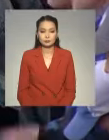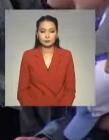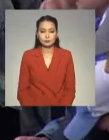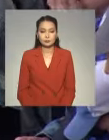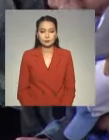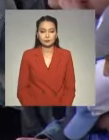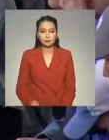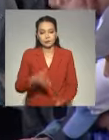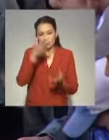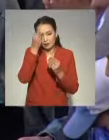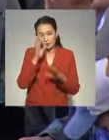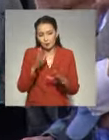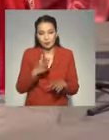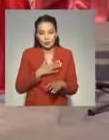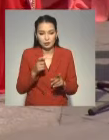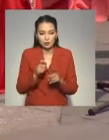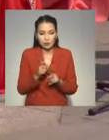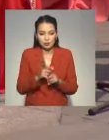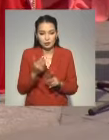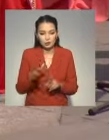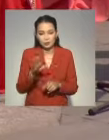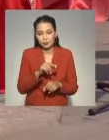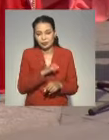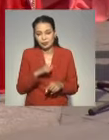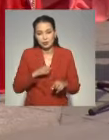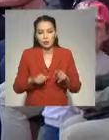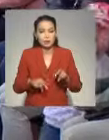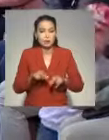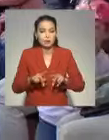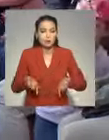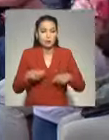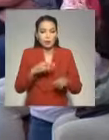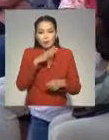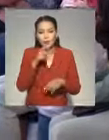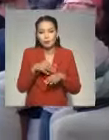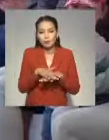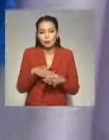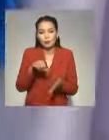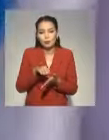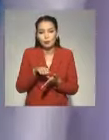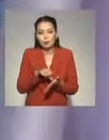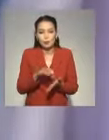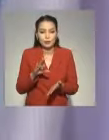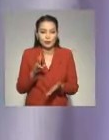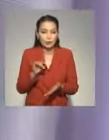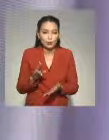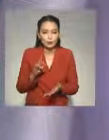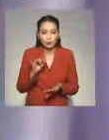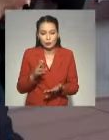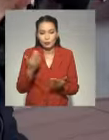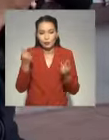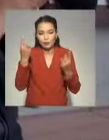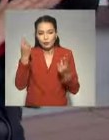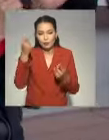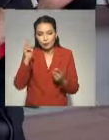И не забывать. Эти слова, пожалуй, лучше всего передают настроение зрителей, многие из которых пришли с внуками. Ведь Великая Отечественная война